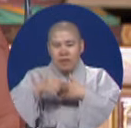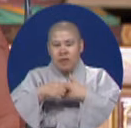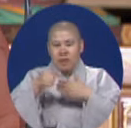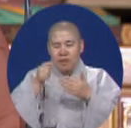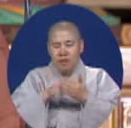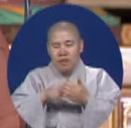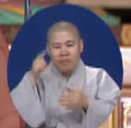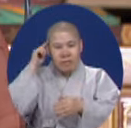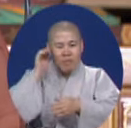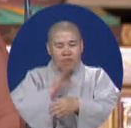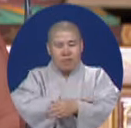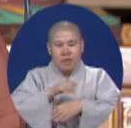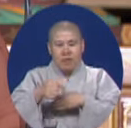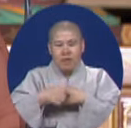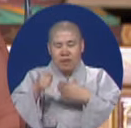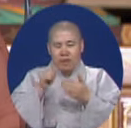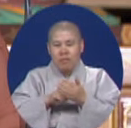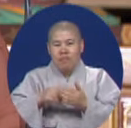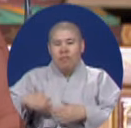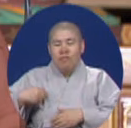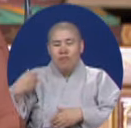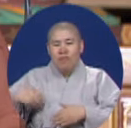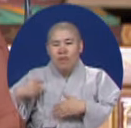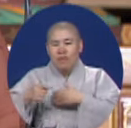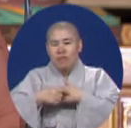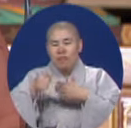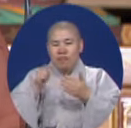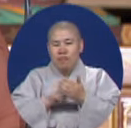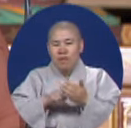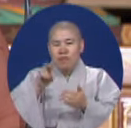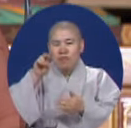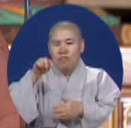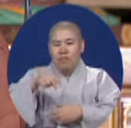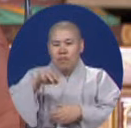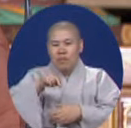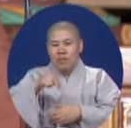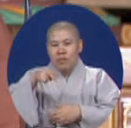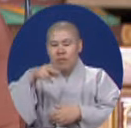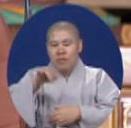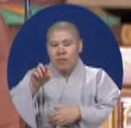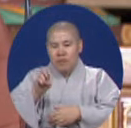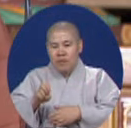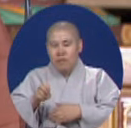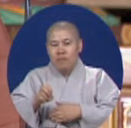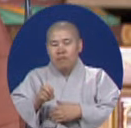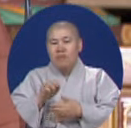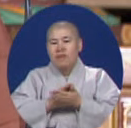모르는 마음이에요. 무심이에요, 무심. 그런데 그 마음은 형체가 없어요.